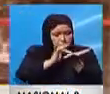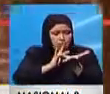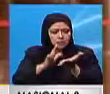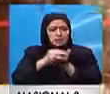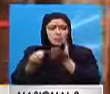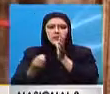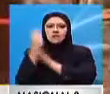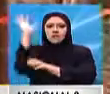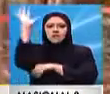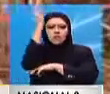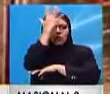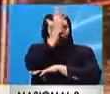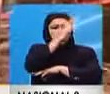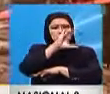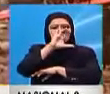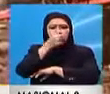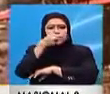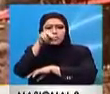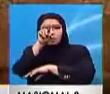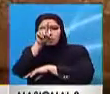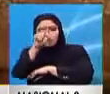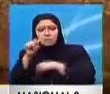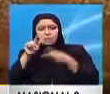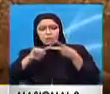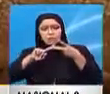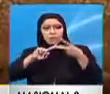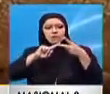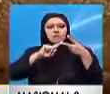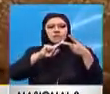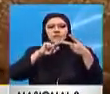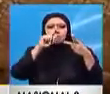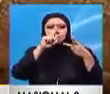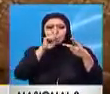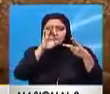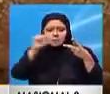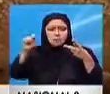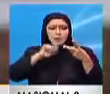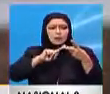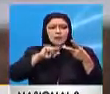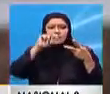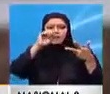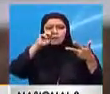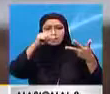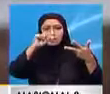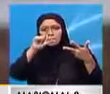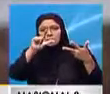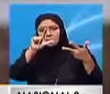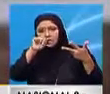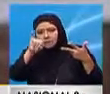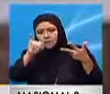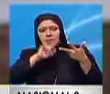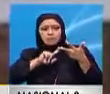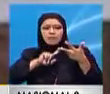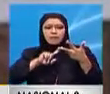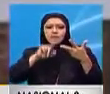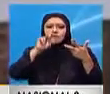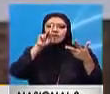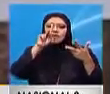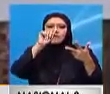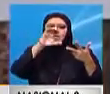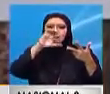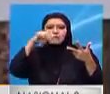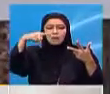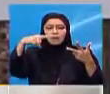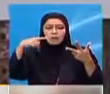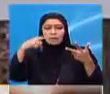seperti pokok Cina maki kelat Gelam tongkat ali kacik Fatimah dan mata pelanduk manakala dalam